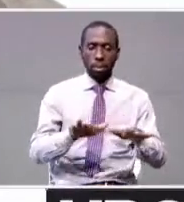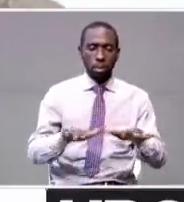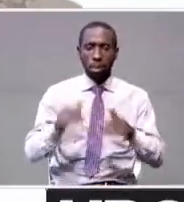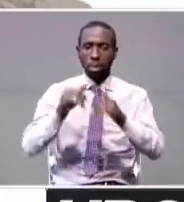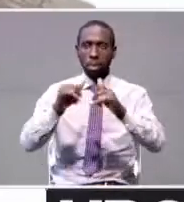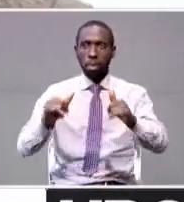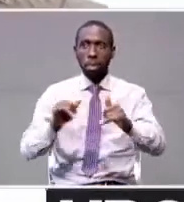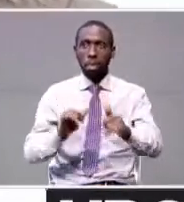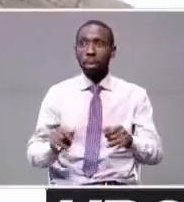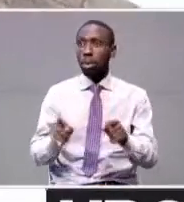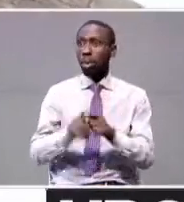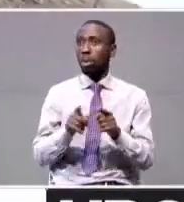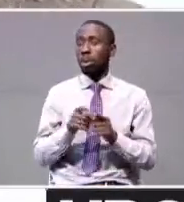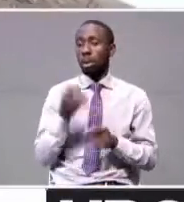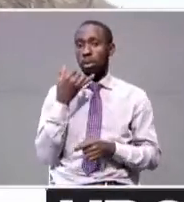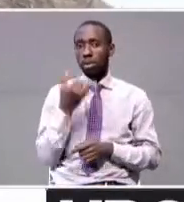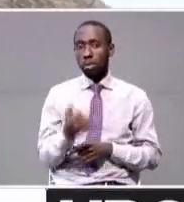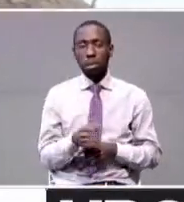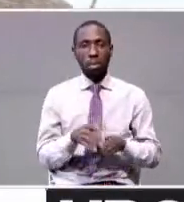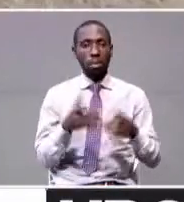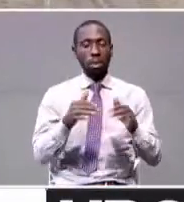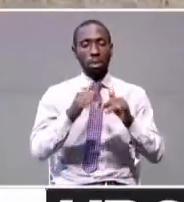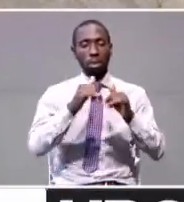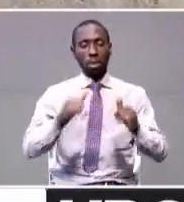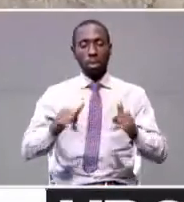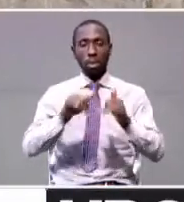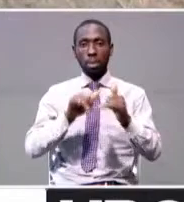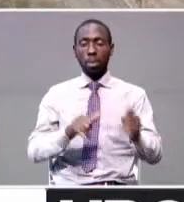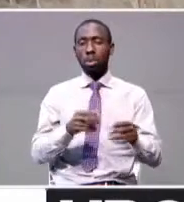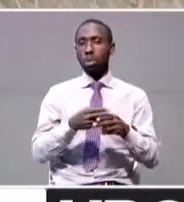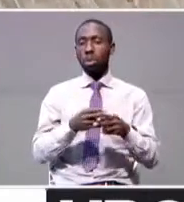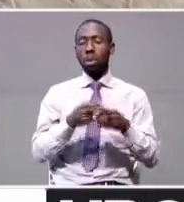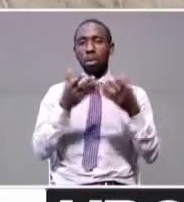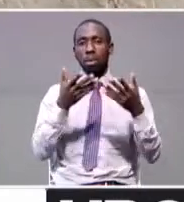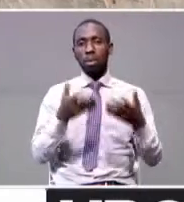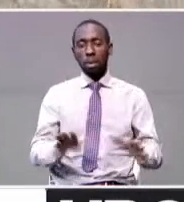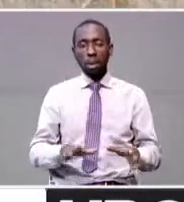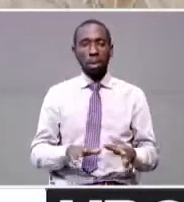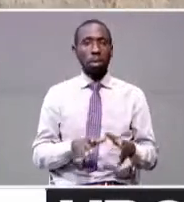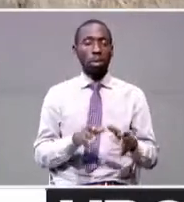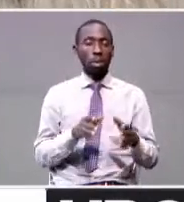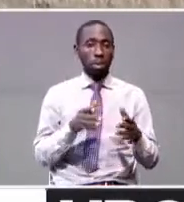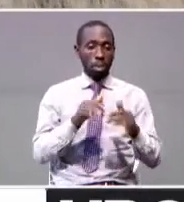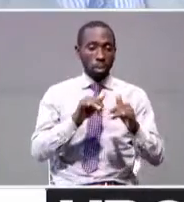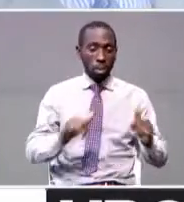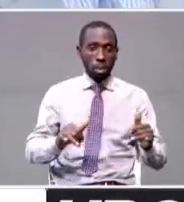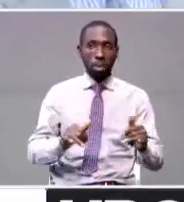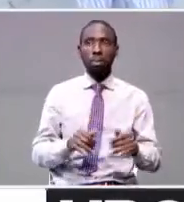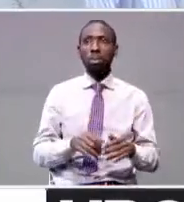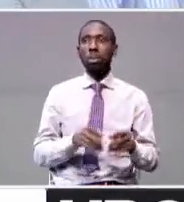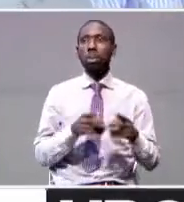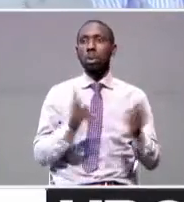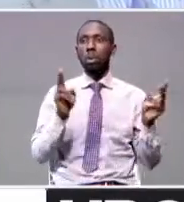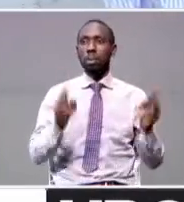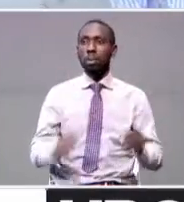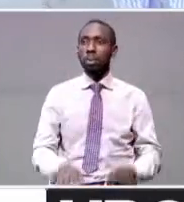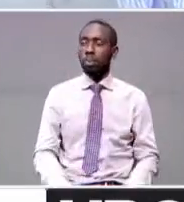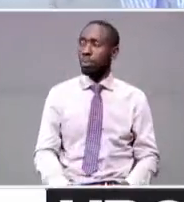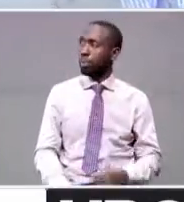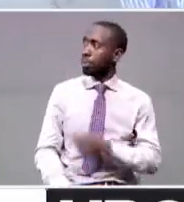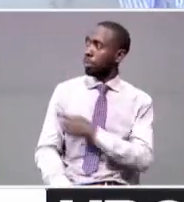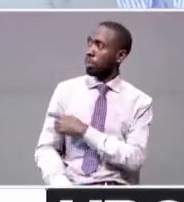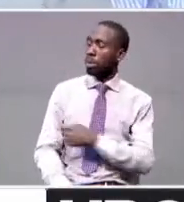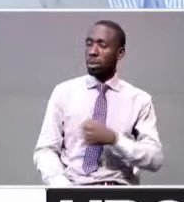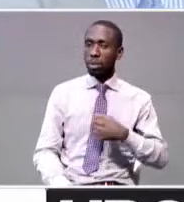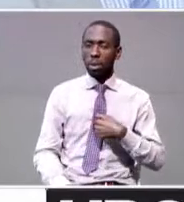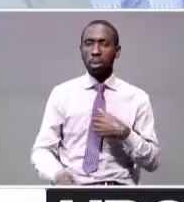Wano wasinzidde n'ategeeza ng'omulimu gw'okusereka bwe gunaatera okugibwako engalo olw'amasiro gaggulwewo mu butongole. Tubadde